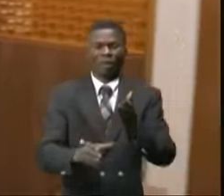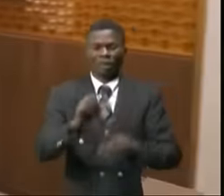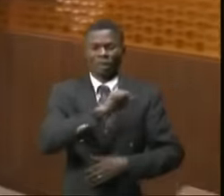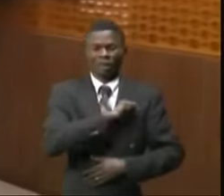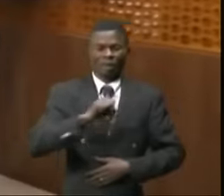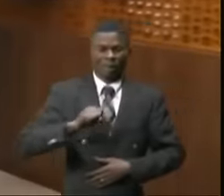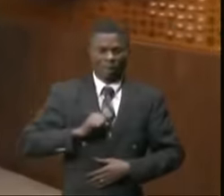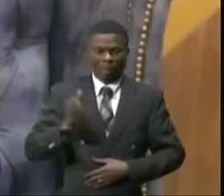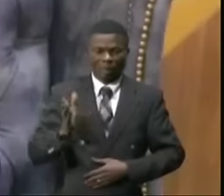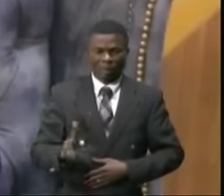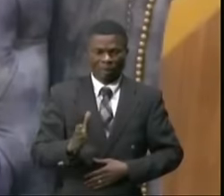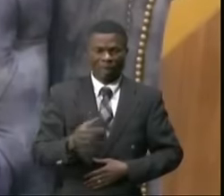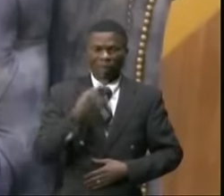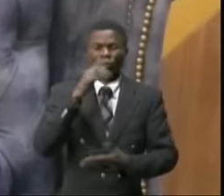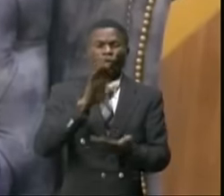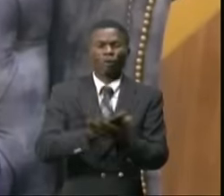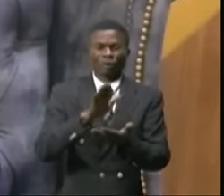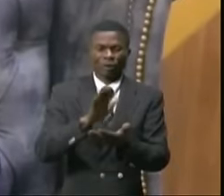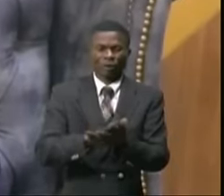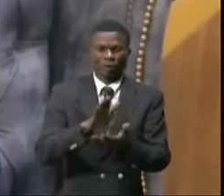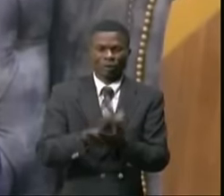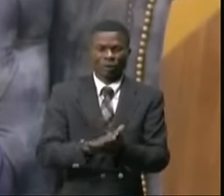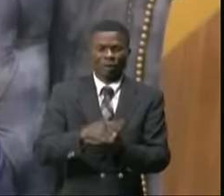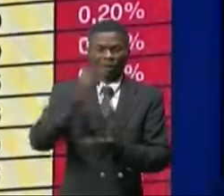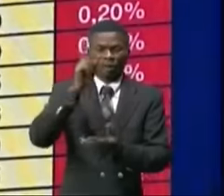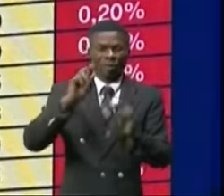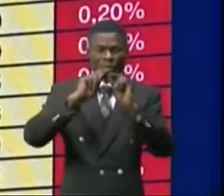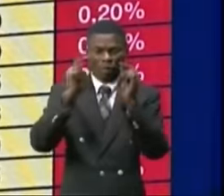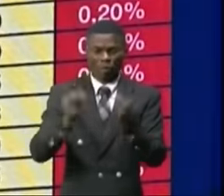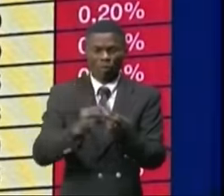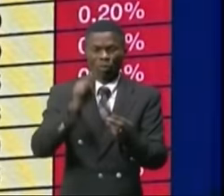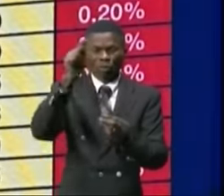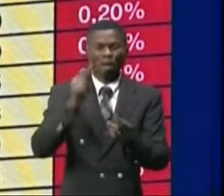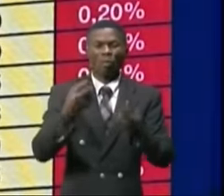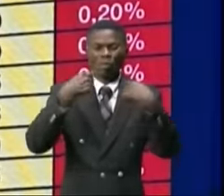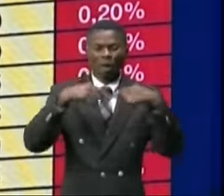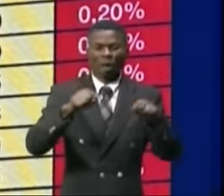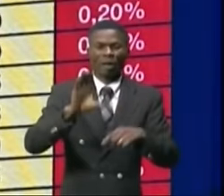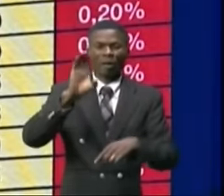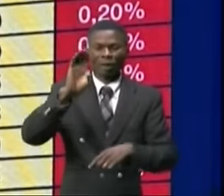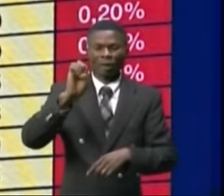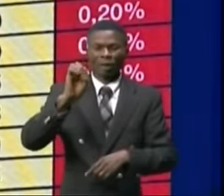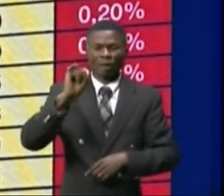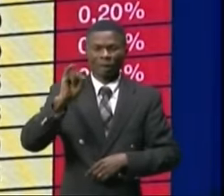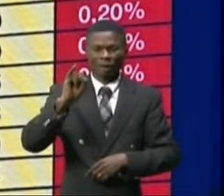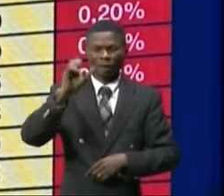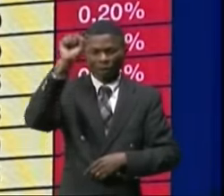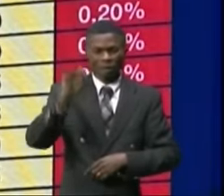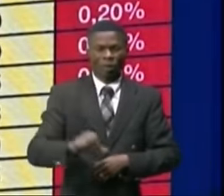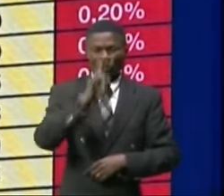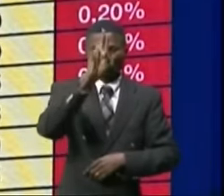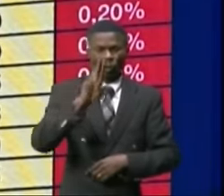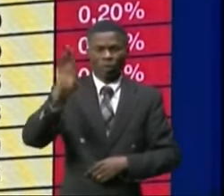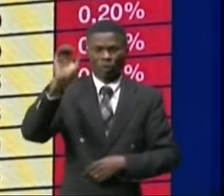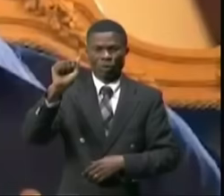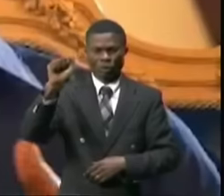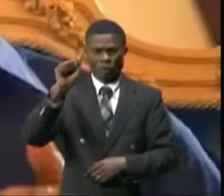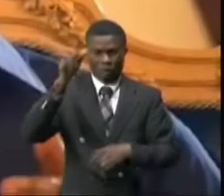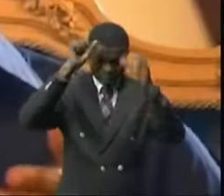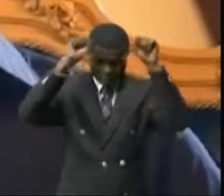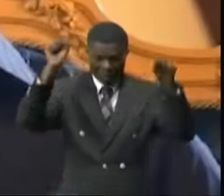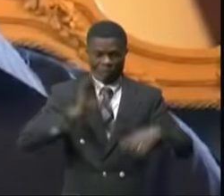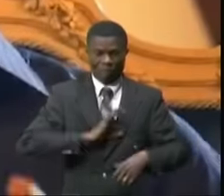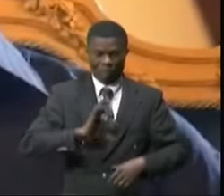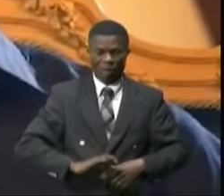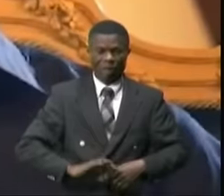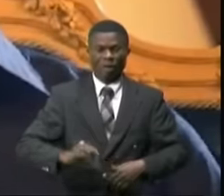Temongonde Mossai, se félicite de première tendance publiée par la Commission électorale nationale indépendante dans le sud de Bangui qui place le président de la